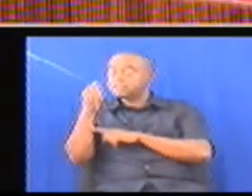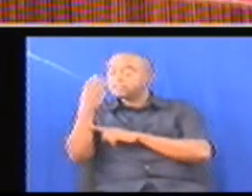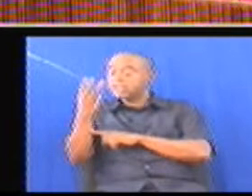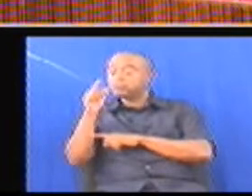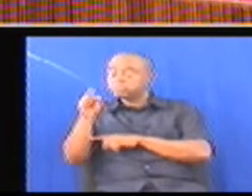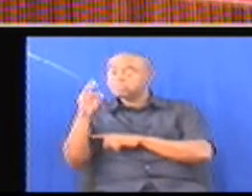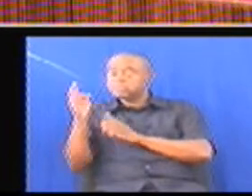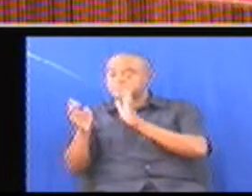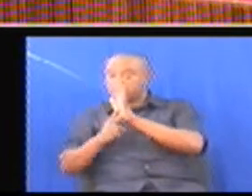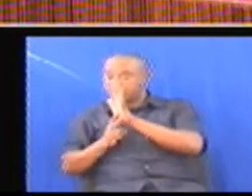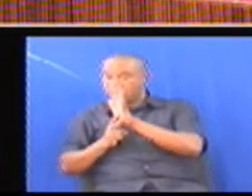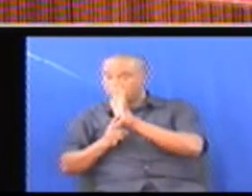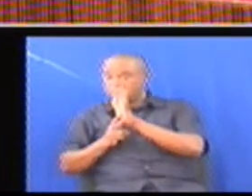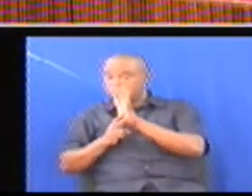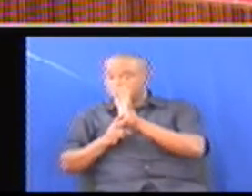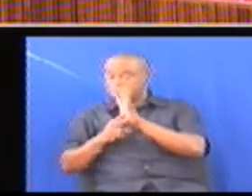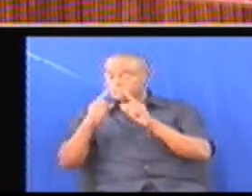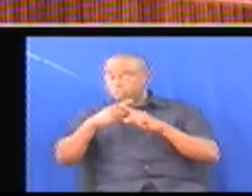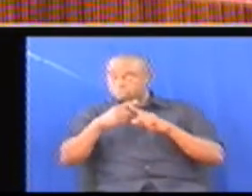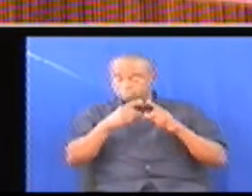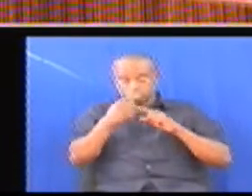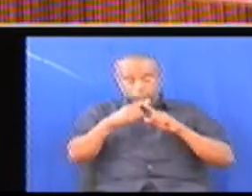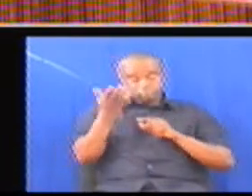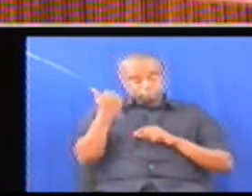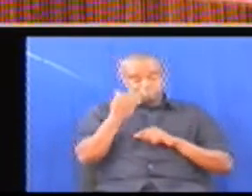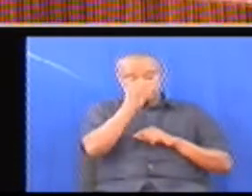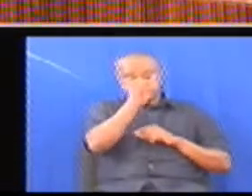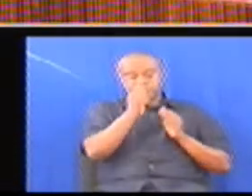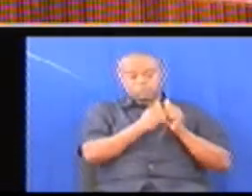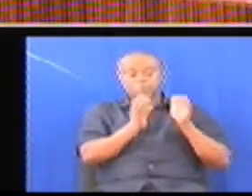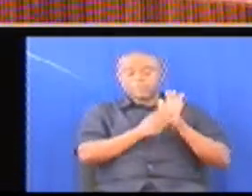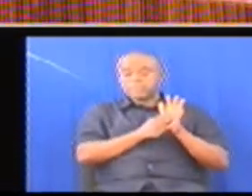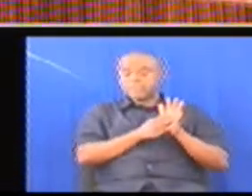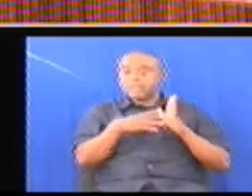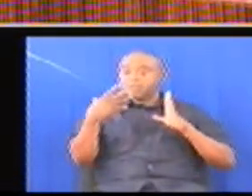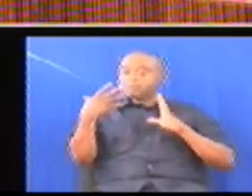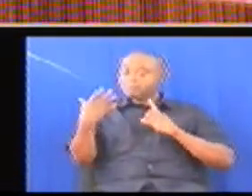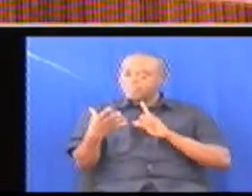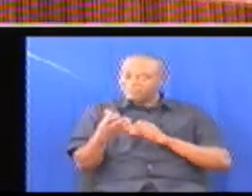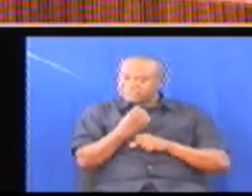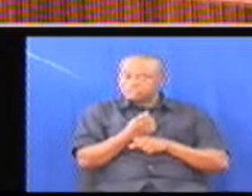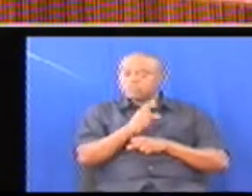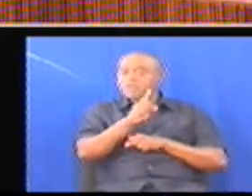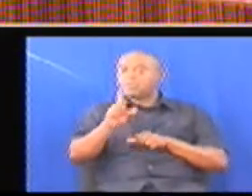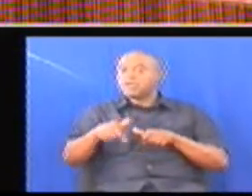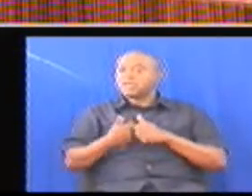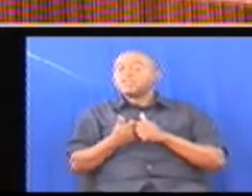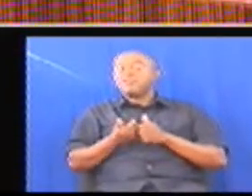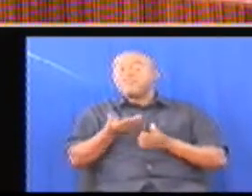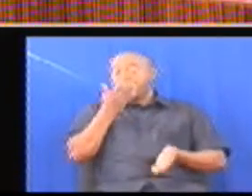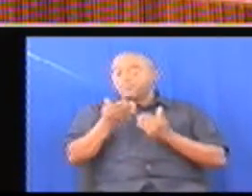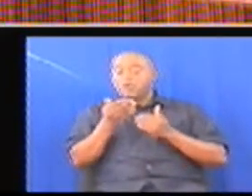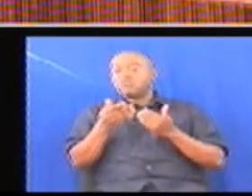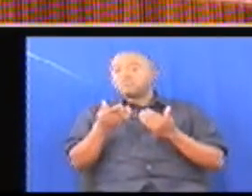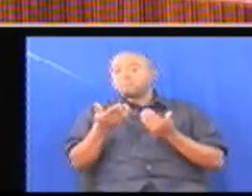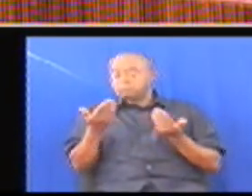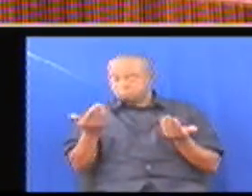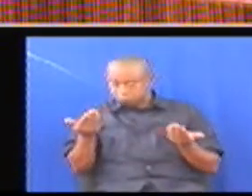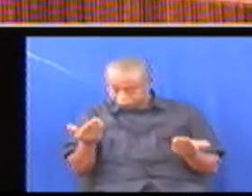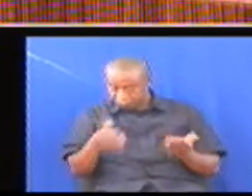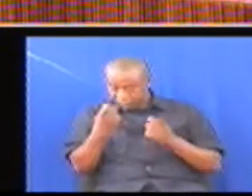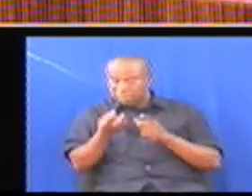kutoka 16.94%. Pamoja na mafanikio hayo, bado viwango vya riba za mikopo